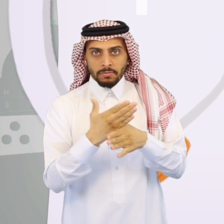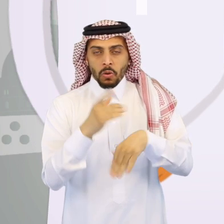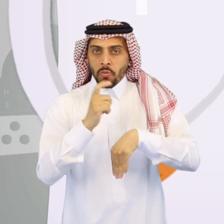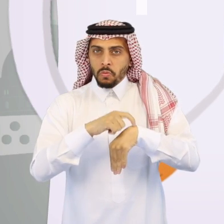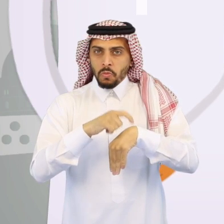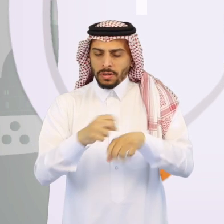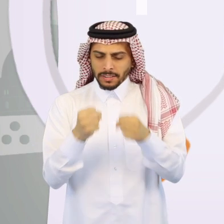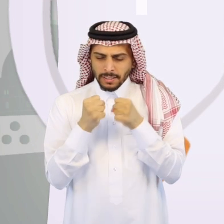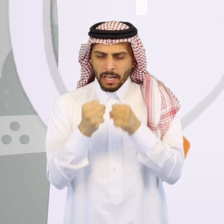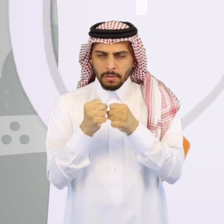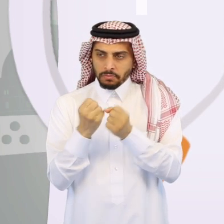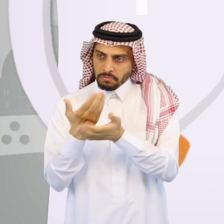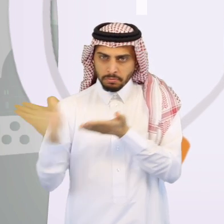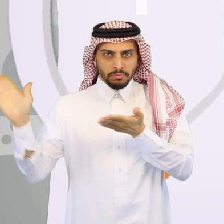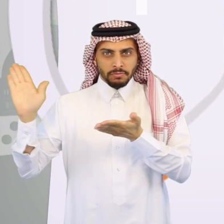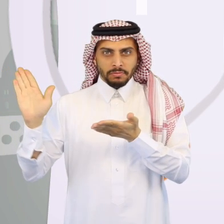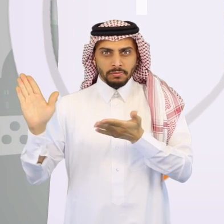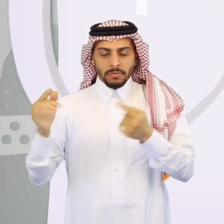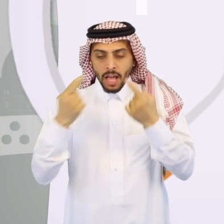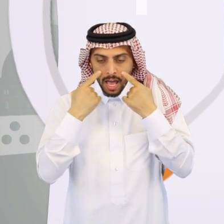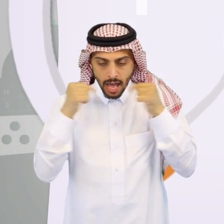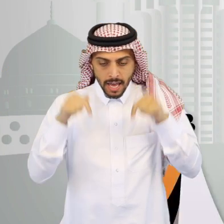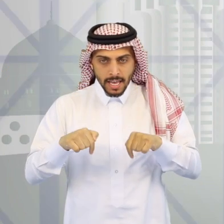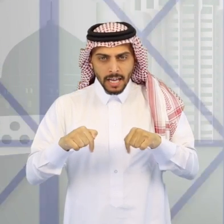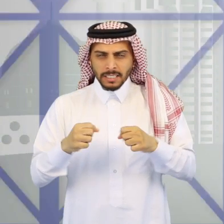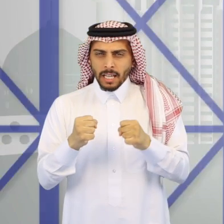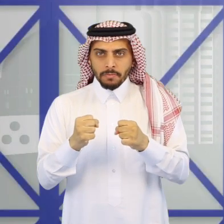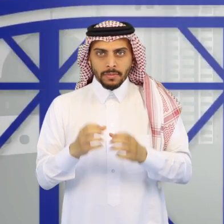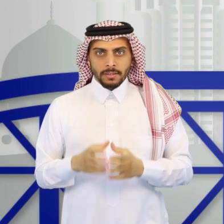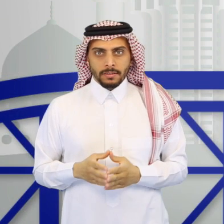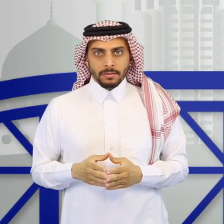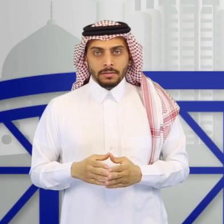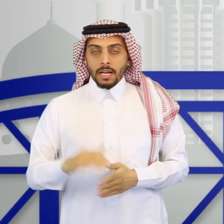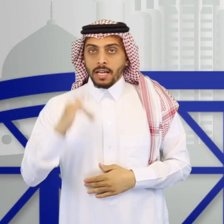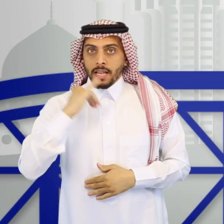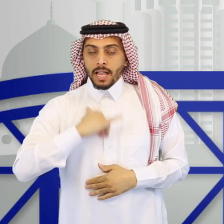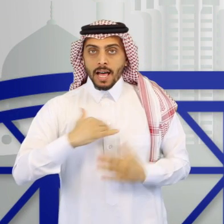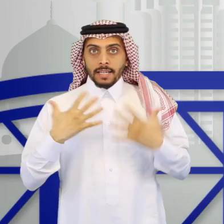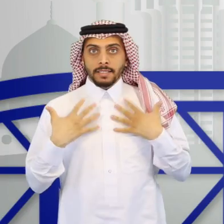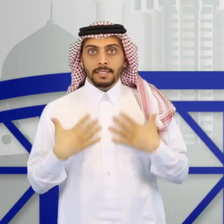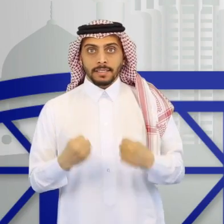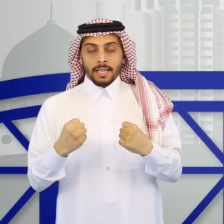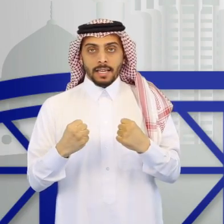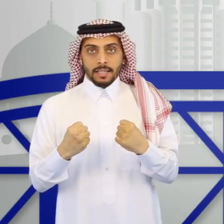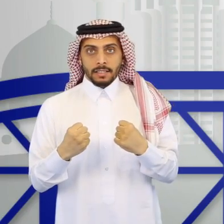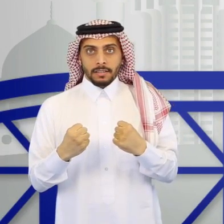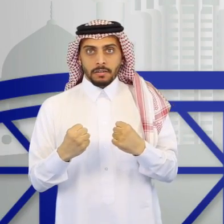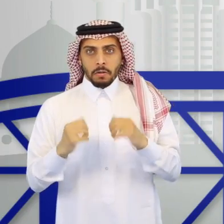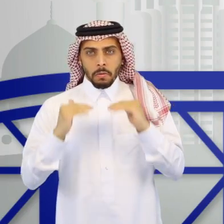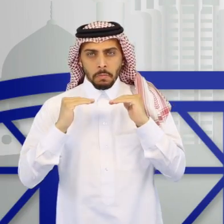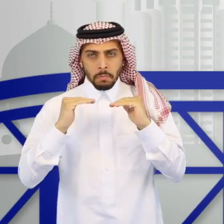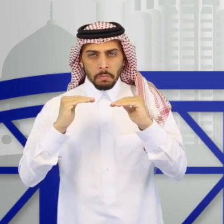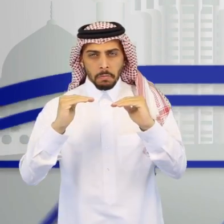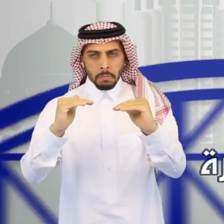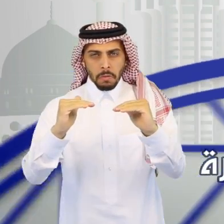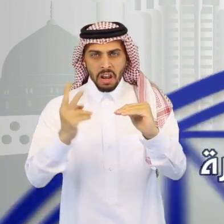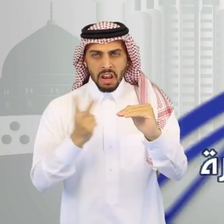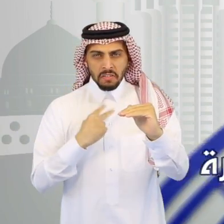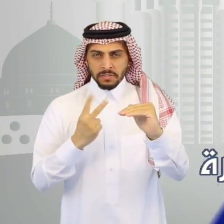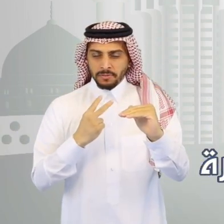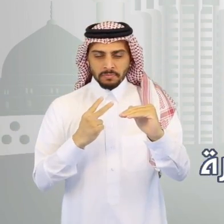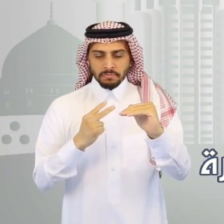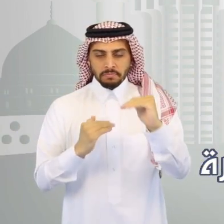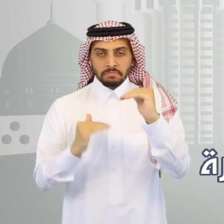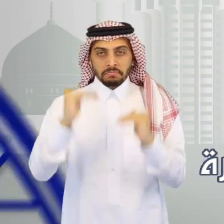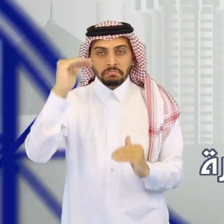الاوقات الصعبه التي نمر بها في حياتنا ان صحتنا النفسيه ليست شيئا ساكنا او جامدا بل هي